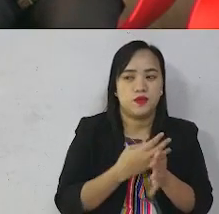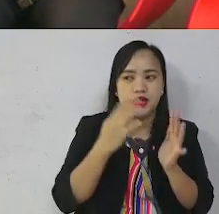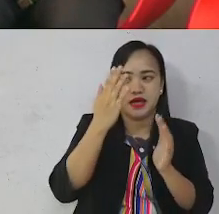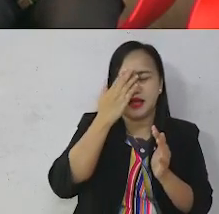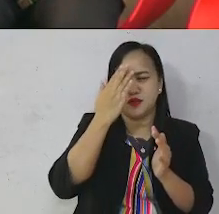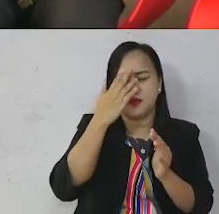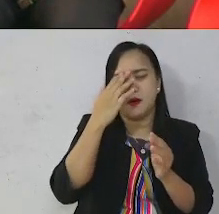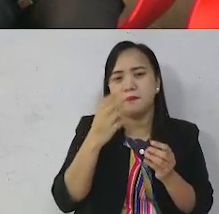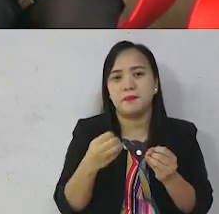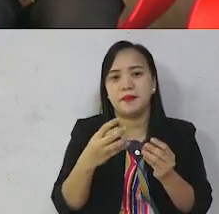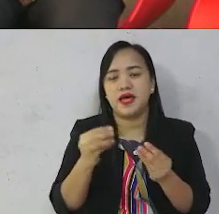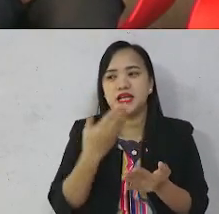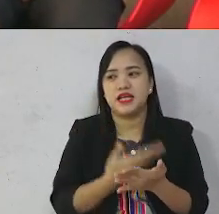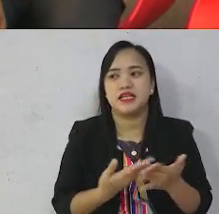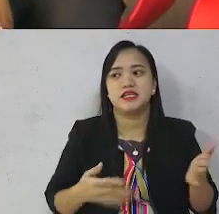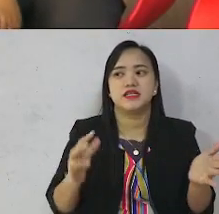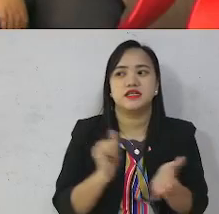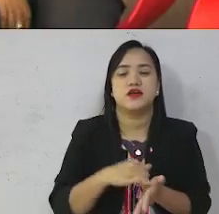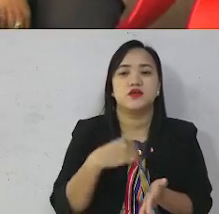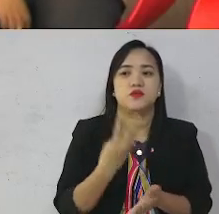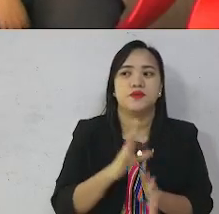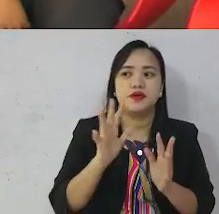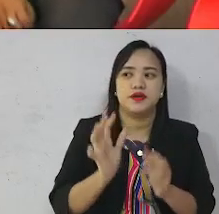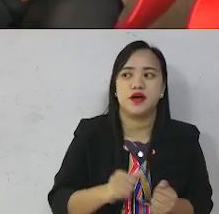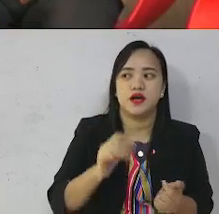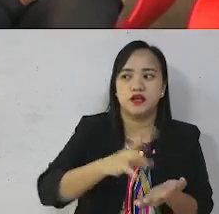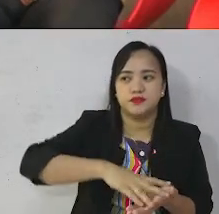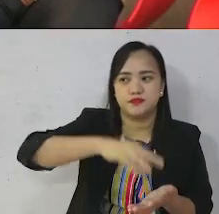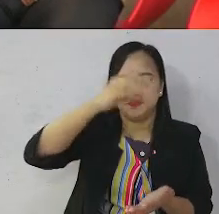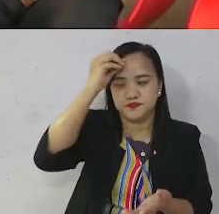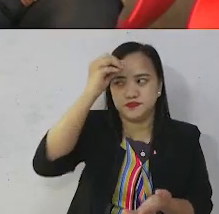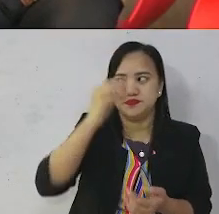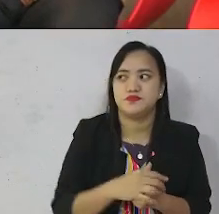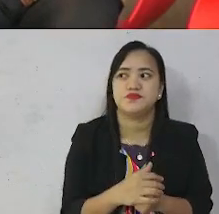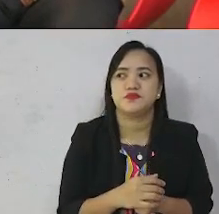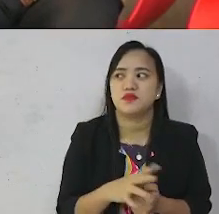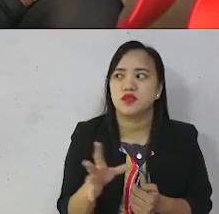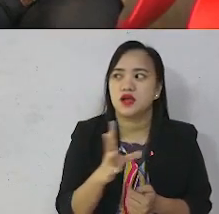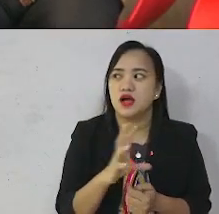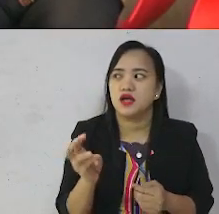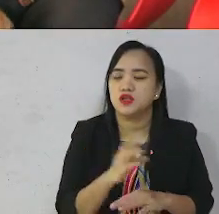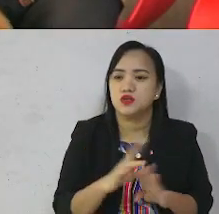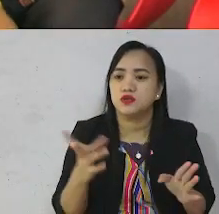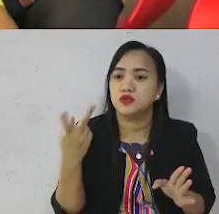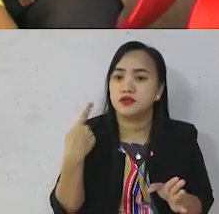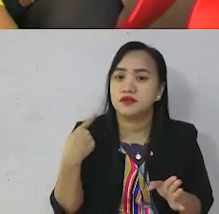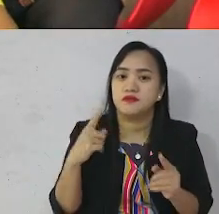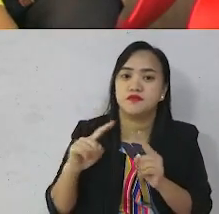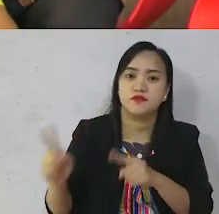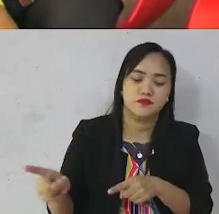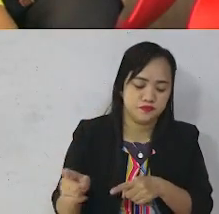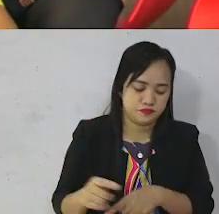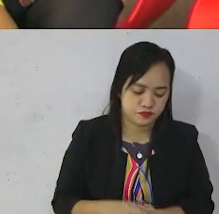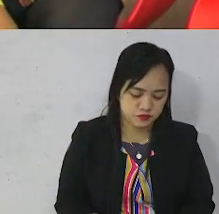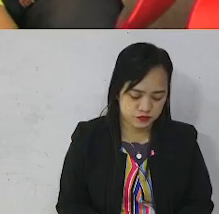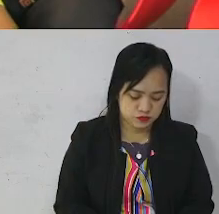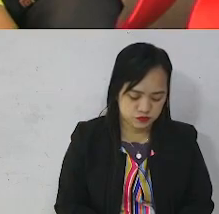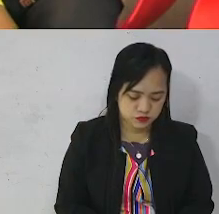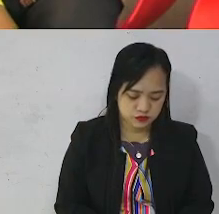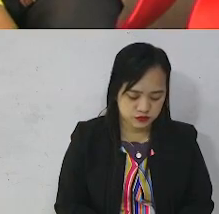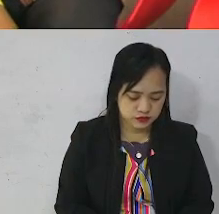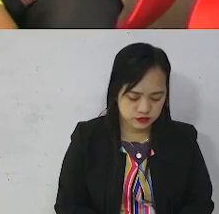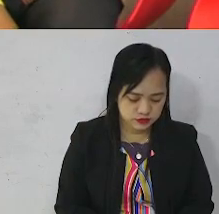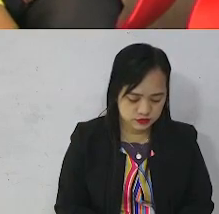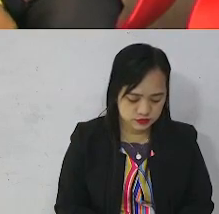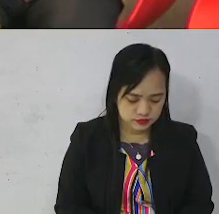na iwasan na natin o huwag na nating gagawin o sabihan natin yung iba na hindi naka hindi